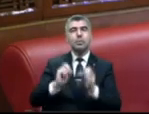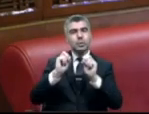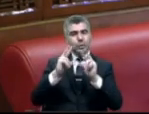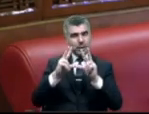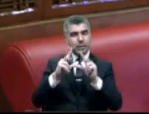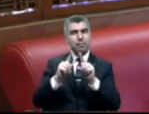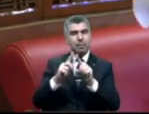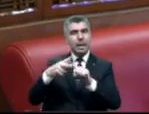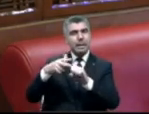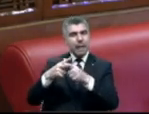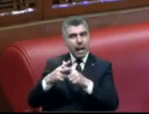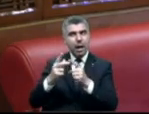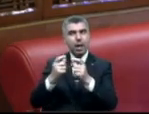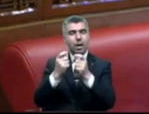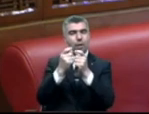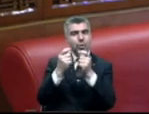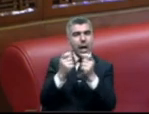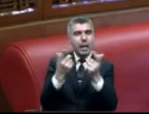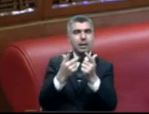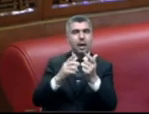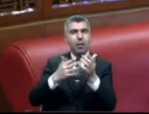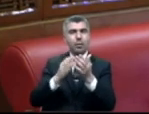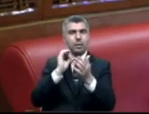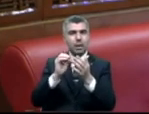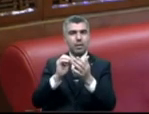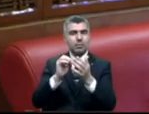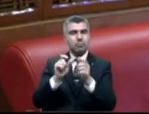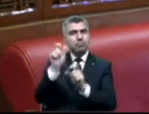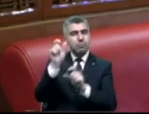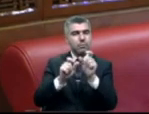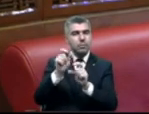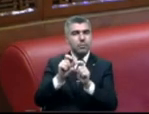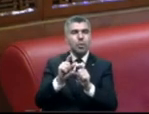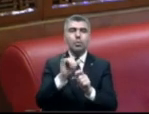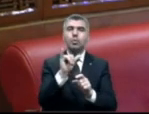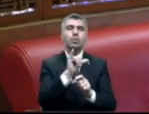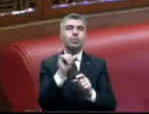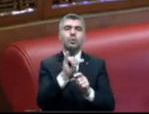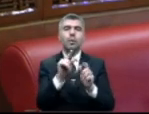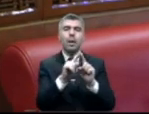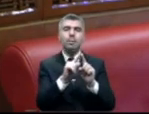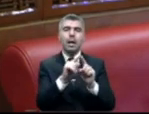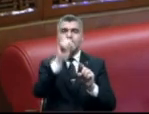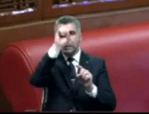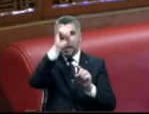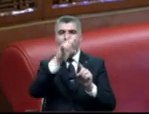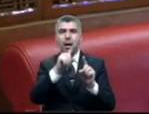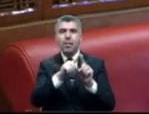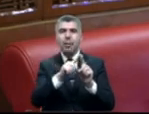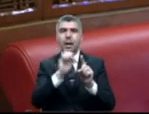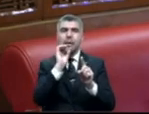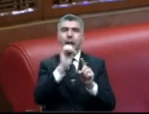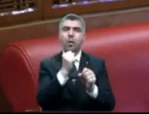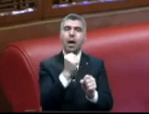مستهلكين الصناعيين والمقاولات والنسيج مقاولاتي من إثبات مصدر ديال الطاقات التي